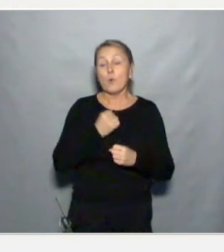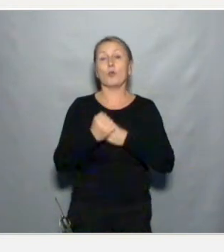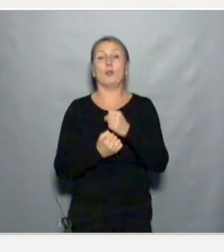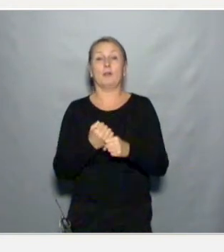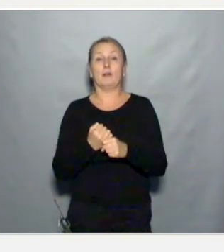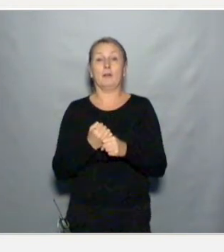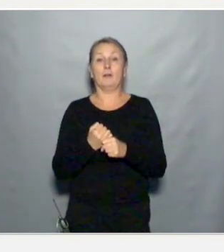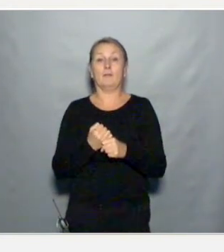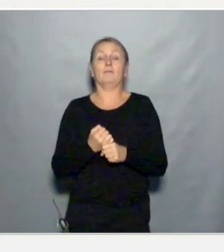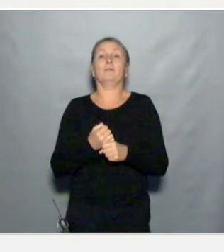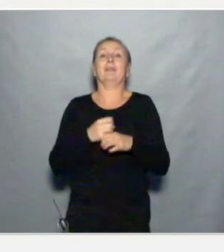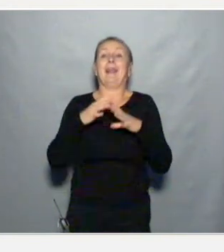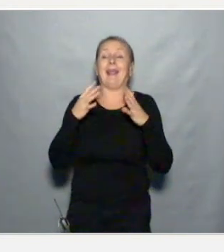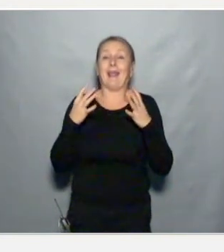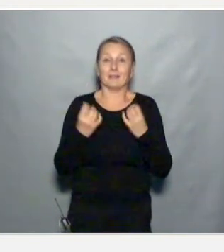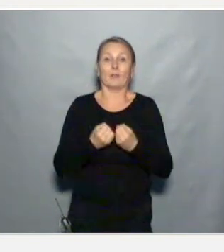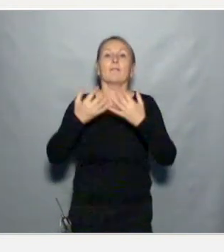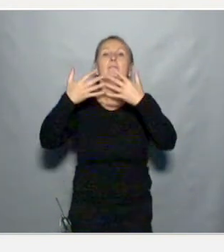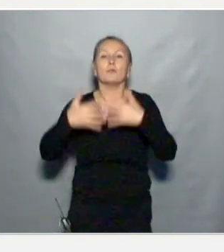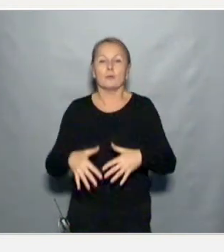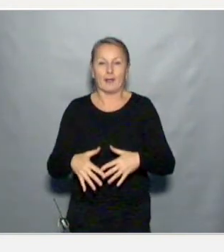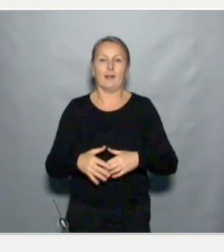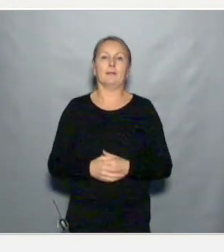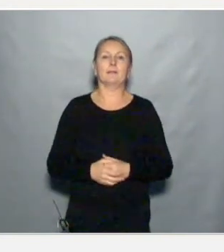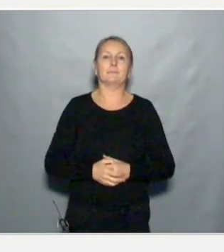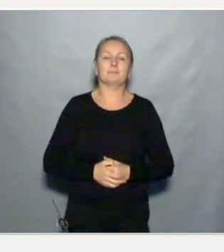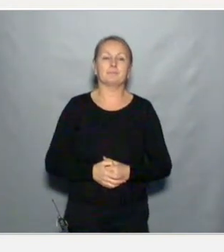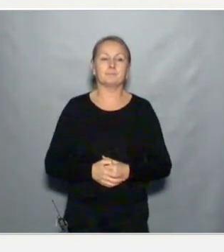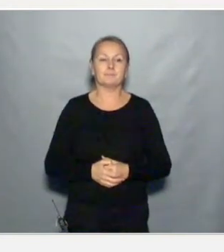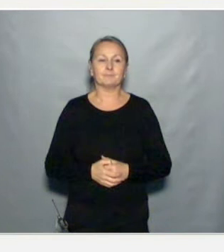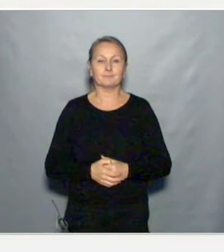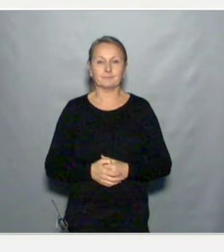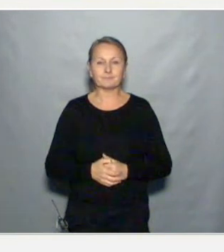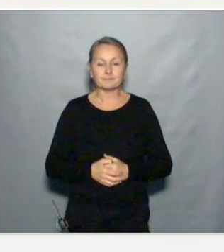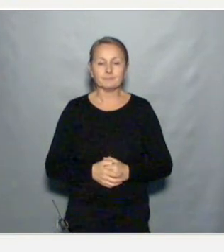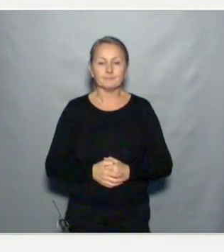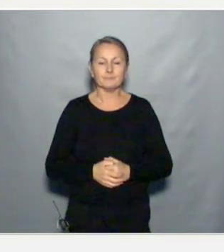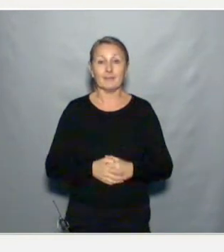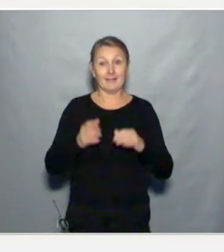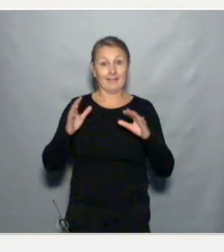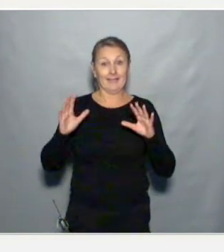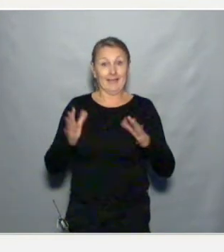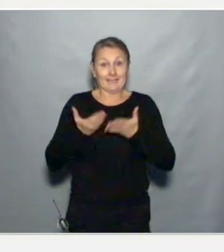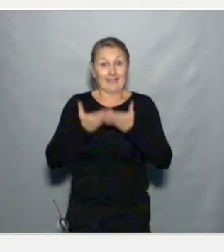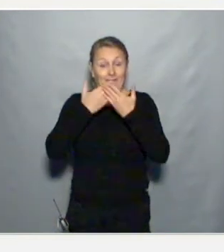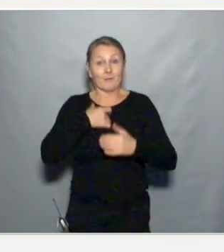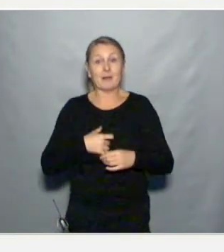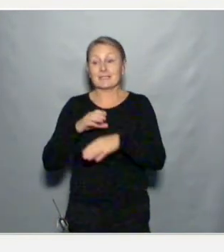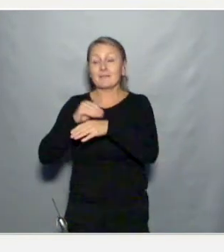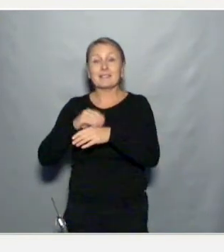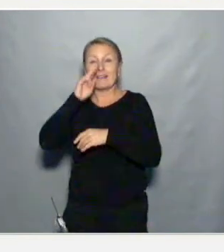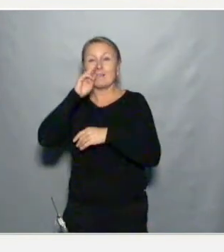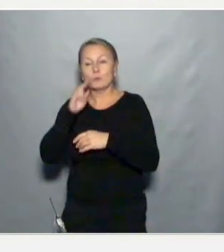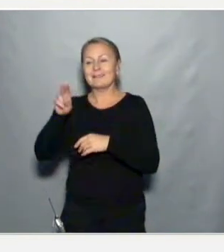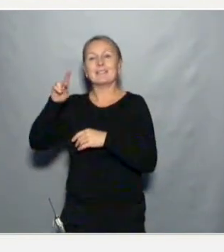att överhuvudtaget bara fungera hyfsat. En annan lifesaver för mig, det är en svensk innovation